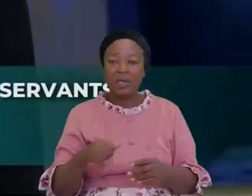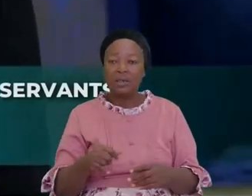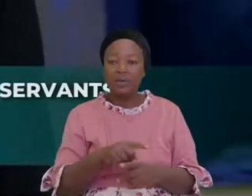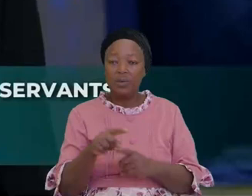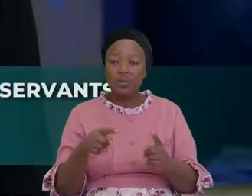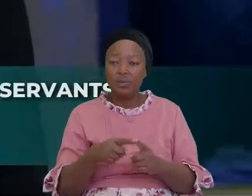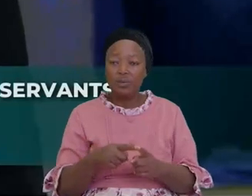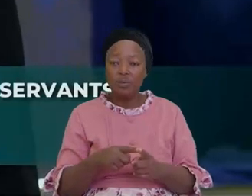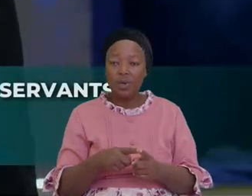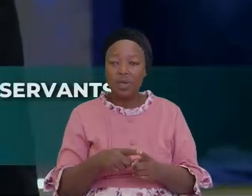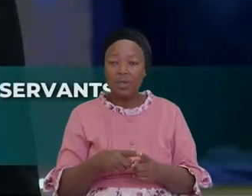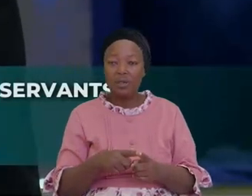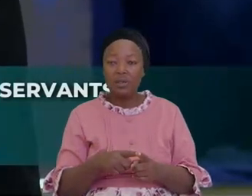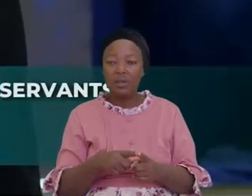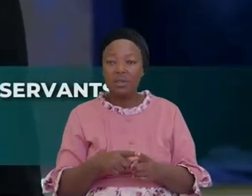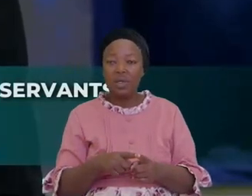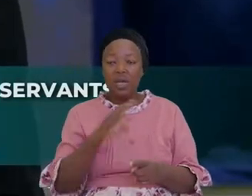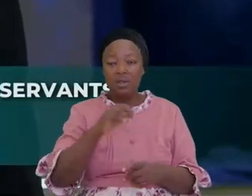eux.